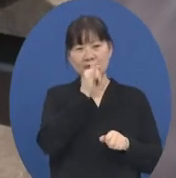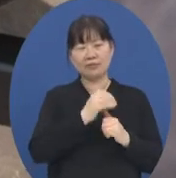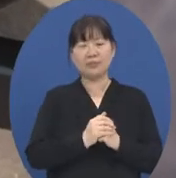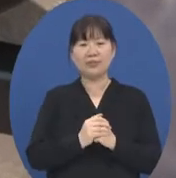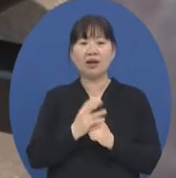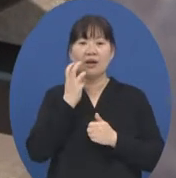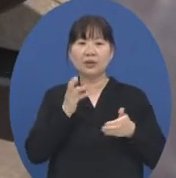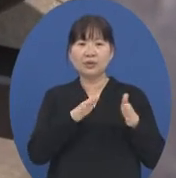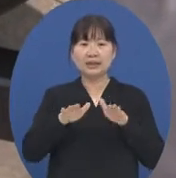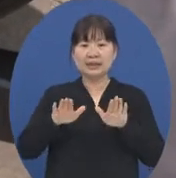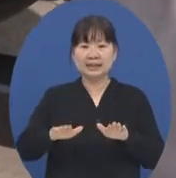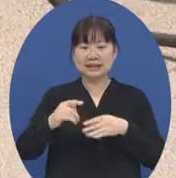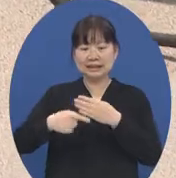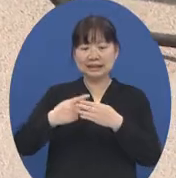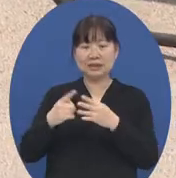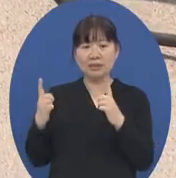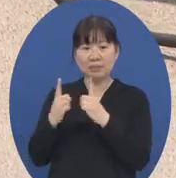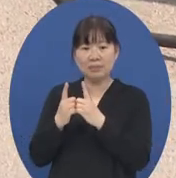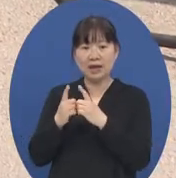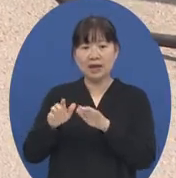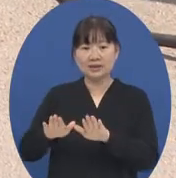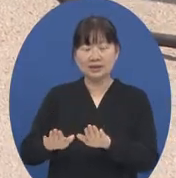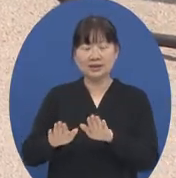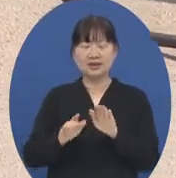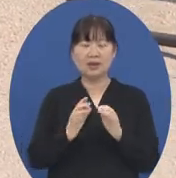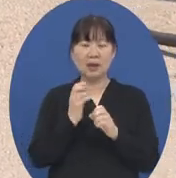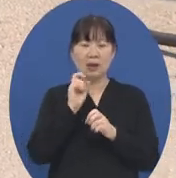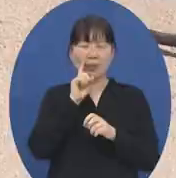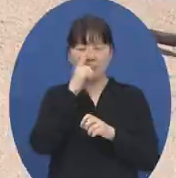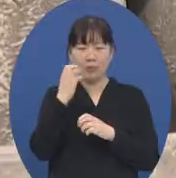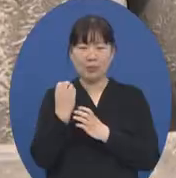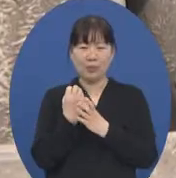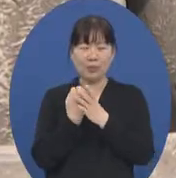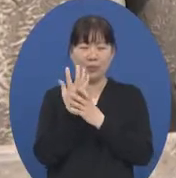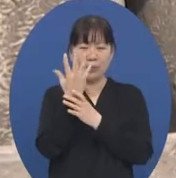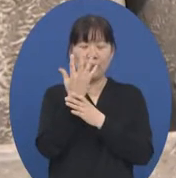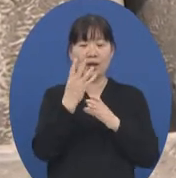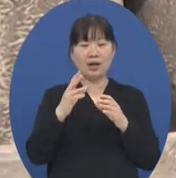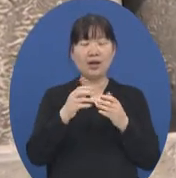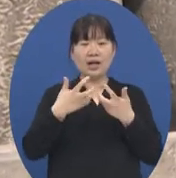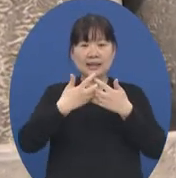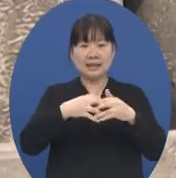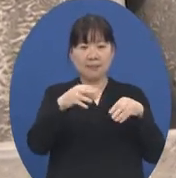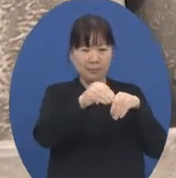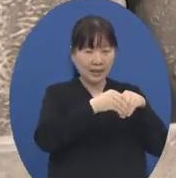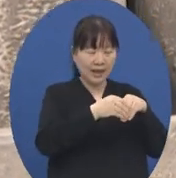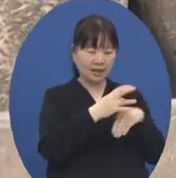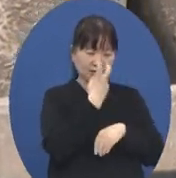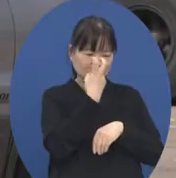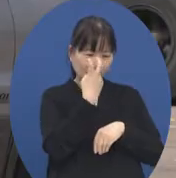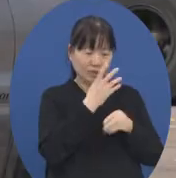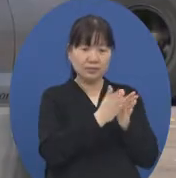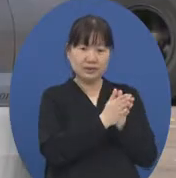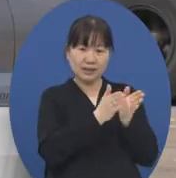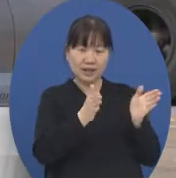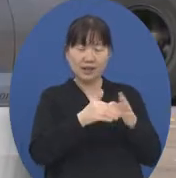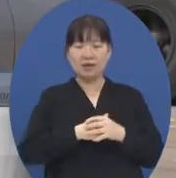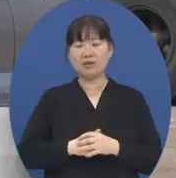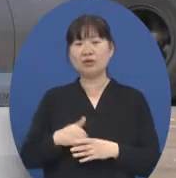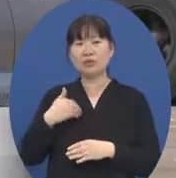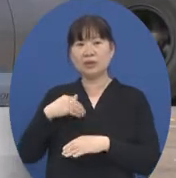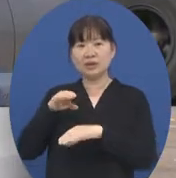기간을 맞아 15일부터 이틀간 매연 저감 장치인 DPF 부착 차량의 무상 점검을 실시했습니다. 저희